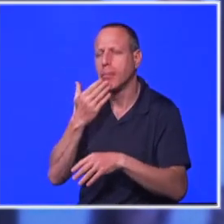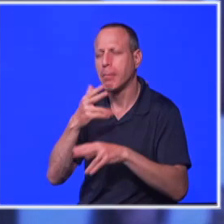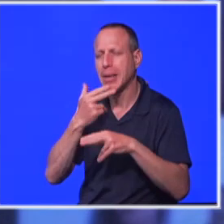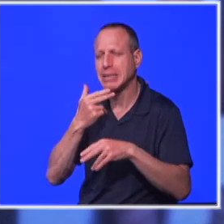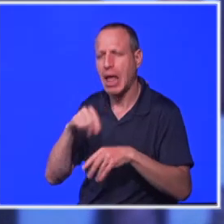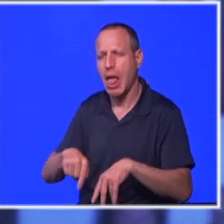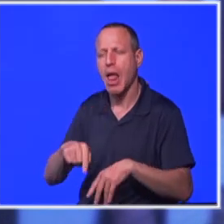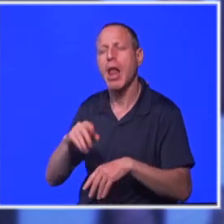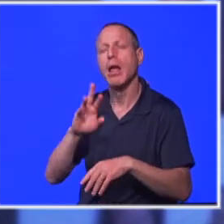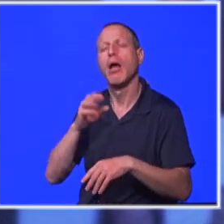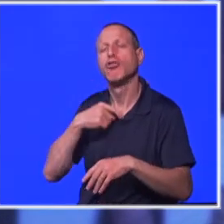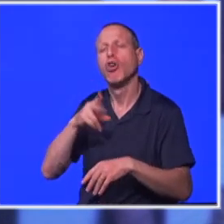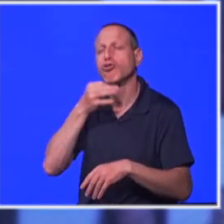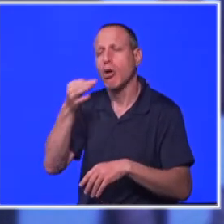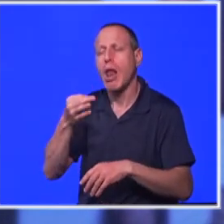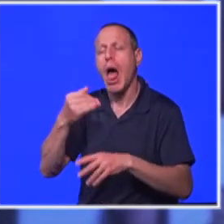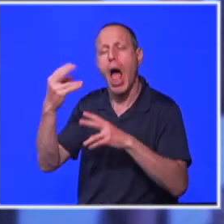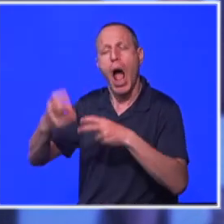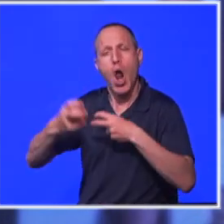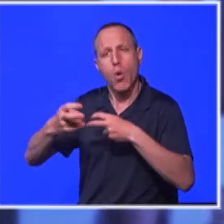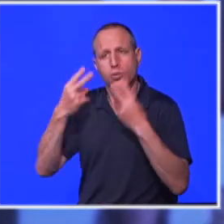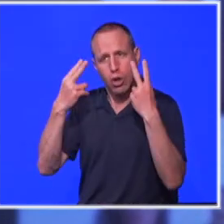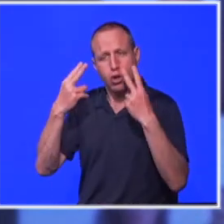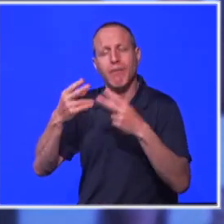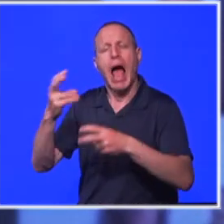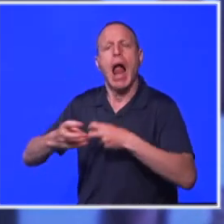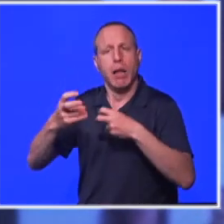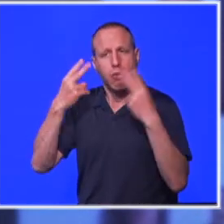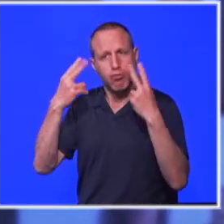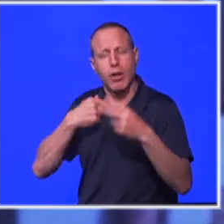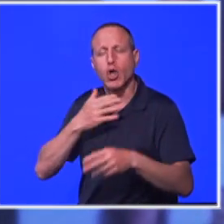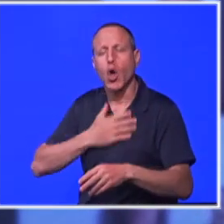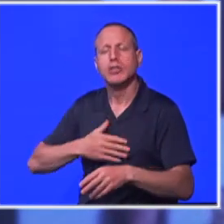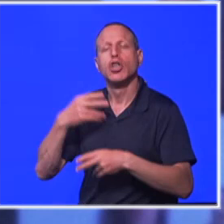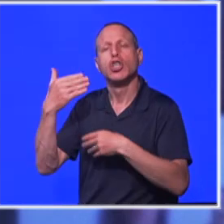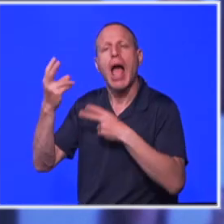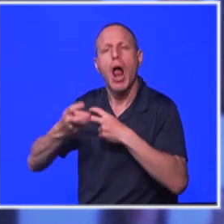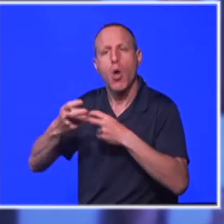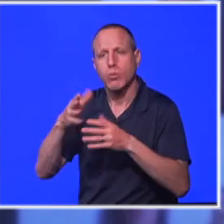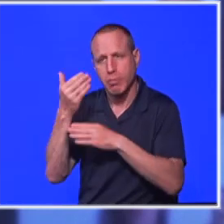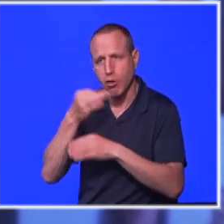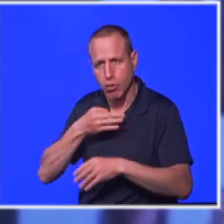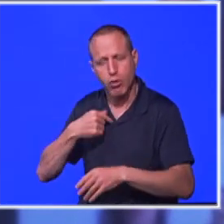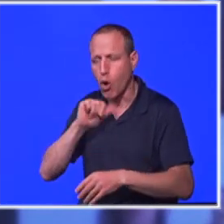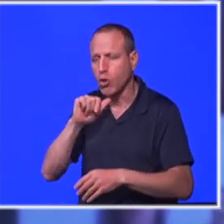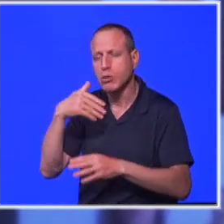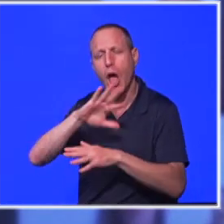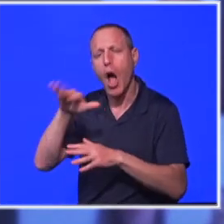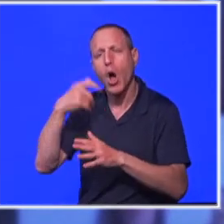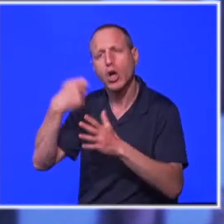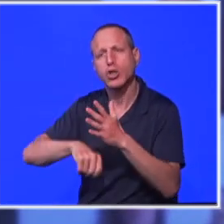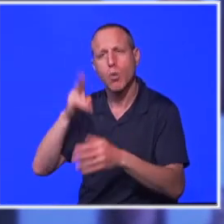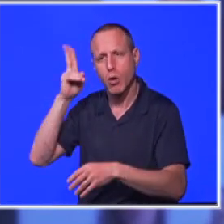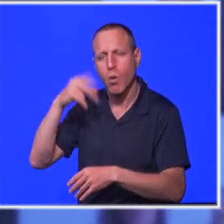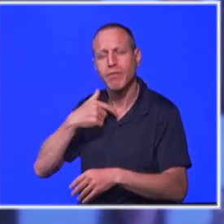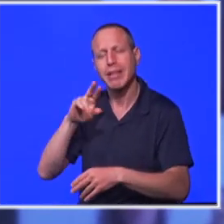כי חקלאות זה חשוב, וחקלאים זה חשוב, ואני רוצה חקלאות במדינה שלי, אני לא רוצה שיקנו הכל מחול, וב', אני גם רוצה עבודה פה